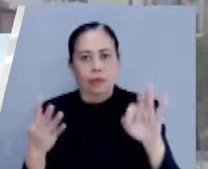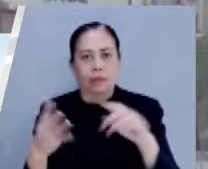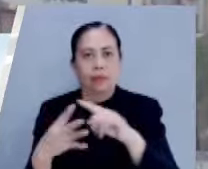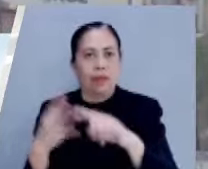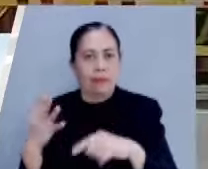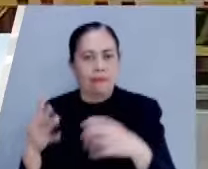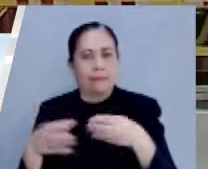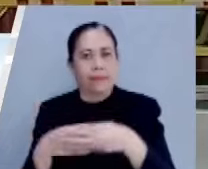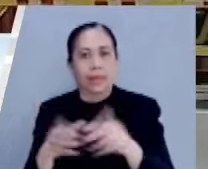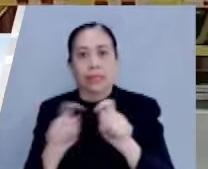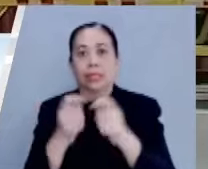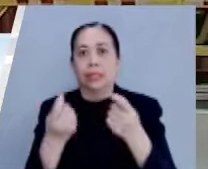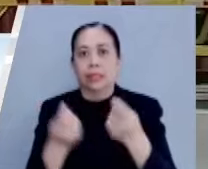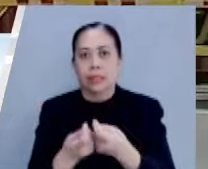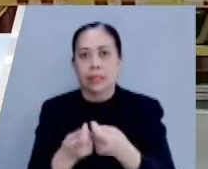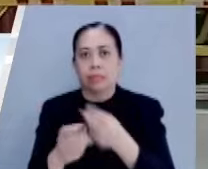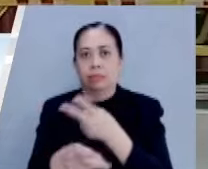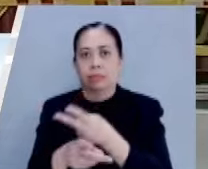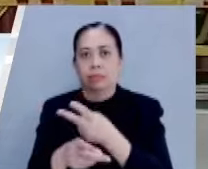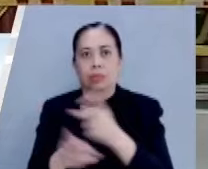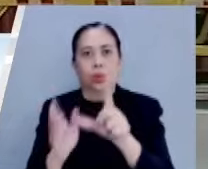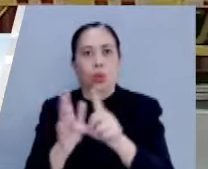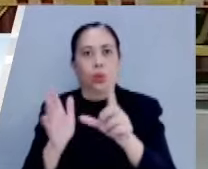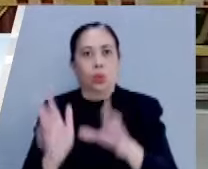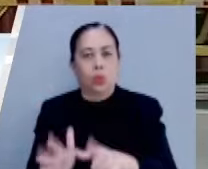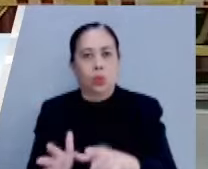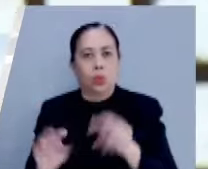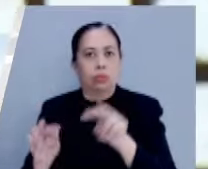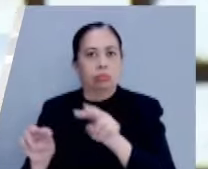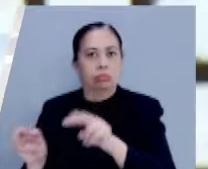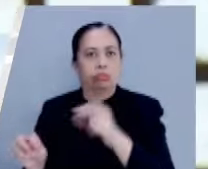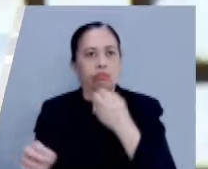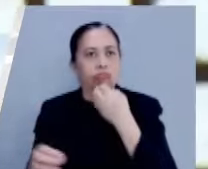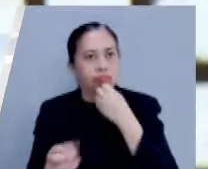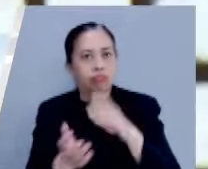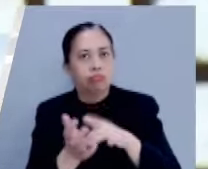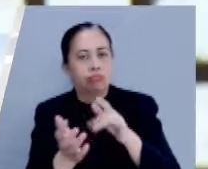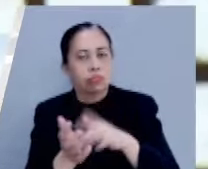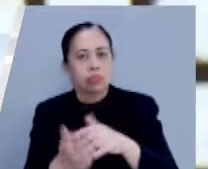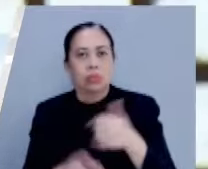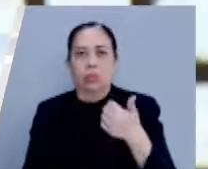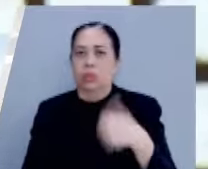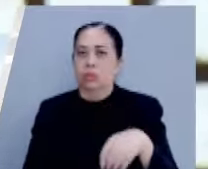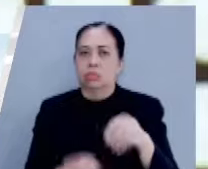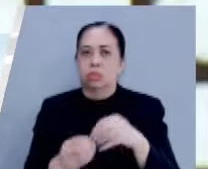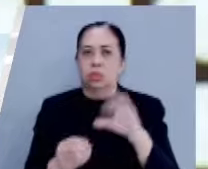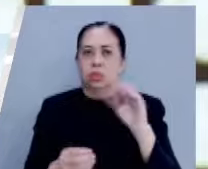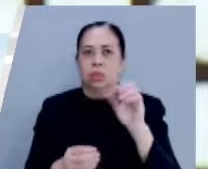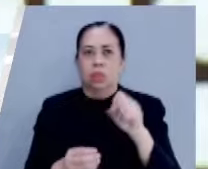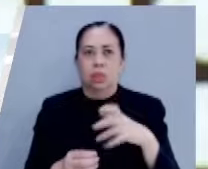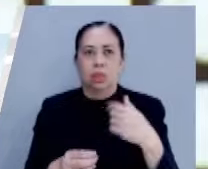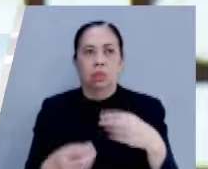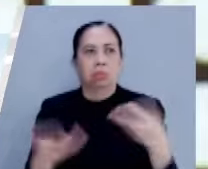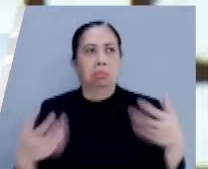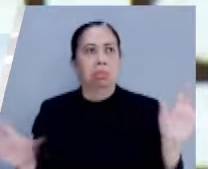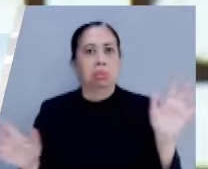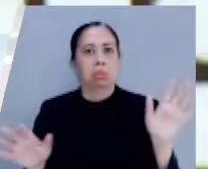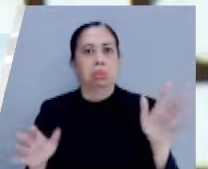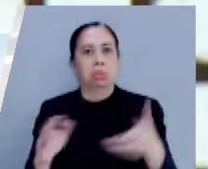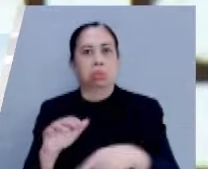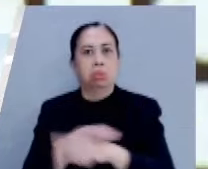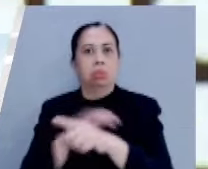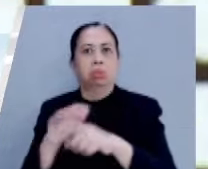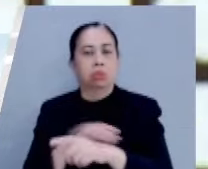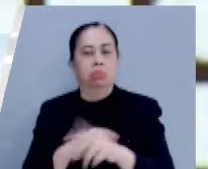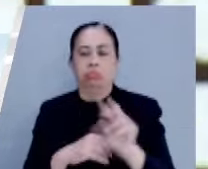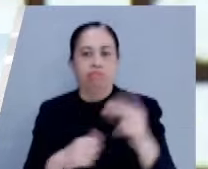na tututok sa mga kaso ng mga smuggling at pananamantala. No longer will these cases gather dust. They will be prioritized and they